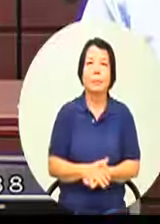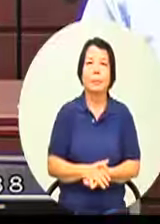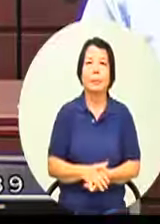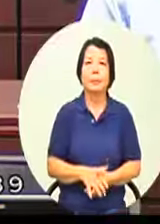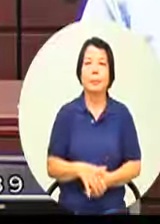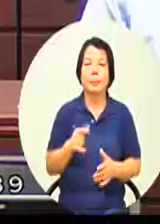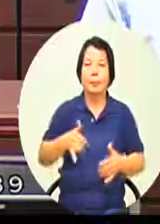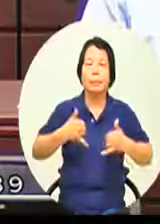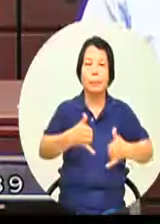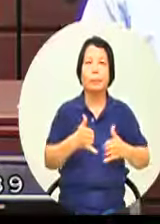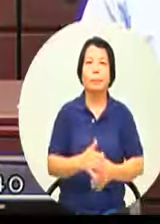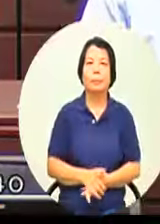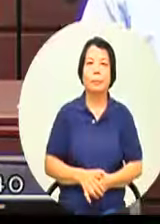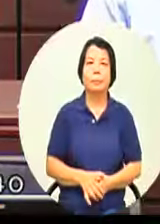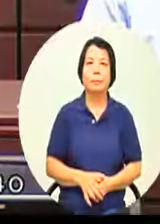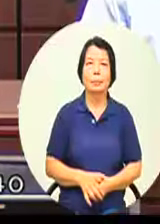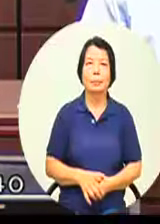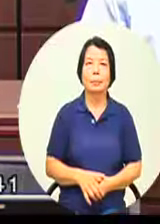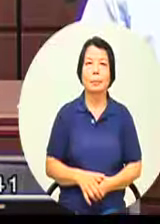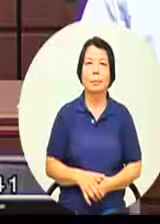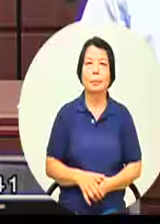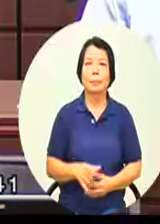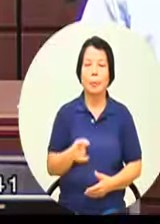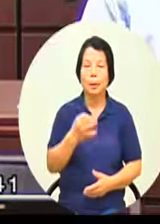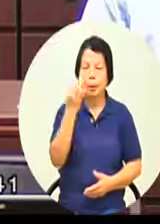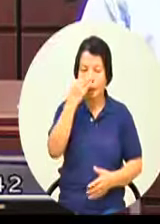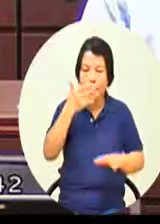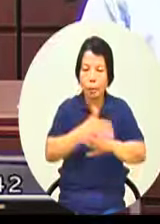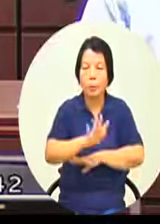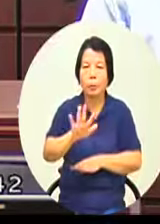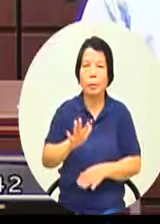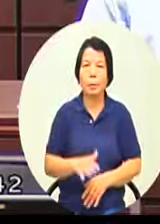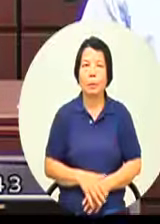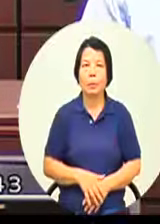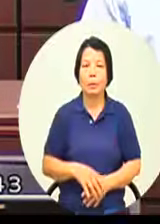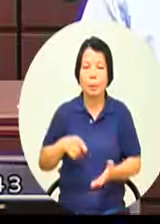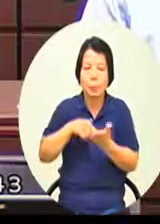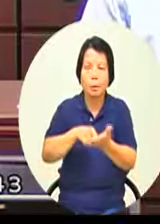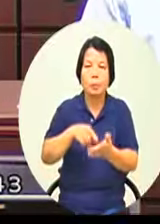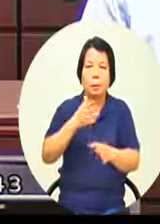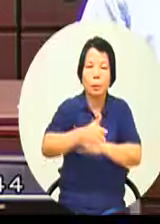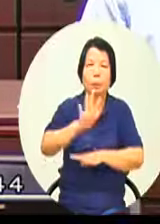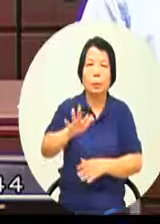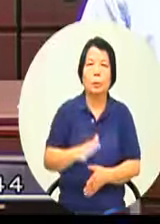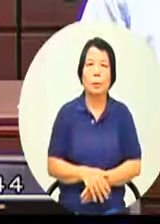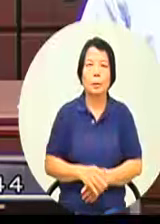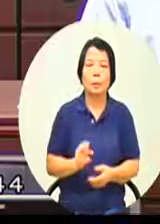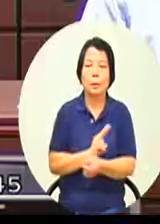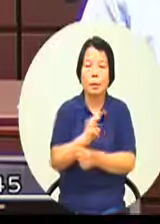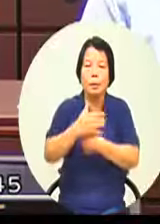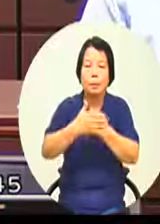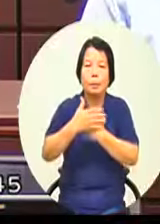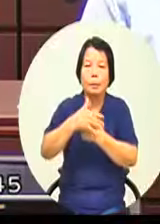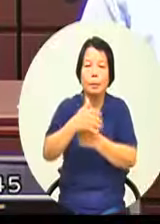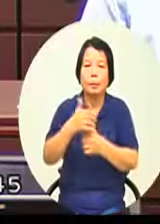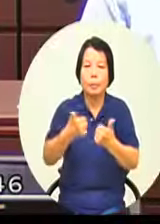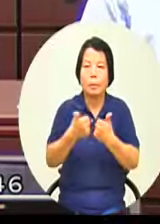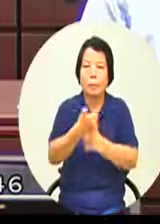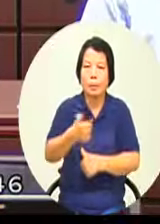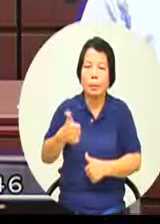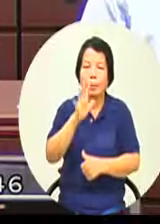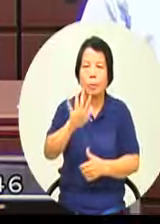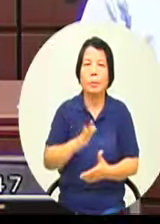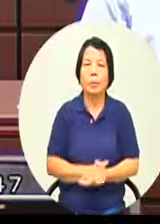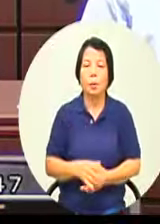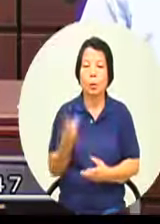那一条路连中议员都有去会刊过啊，以前都有争取过啊，林富宝议员也有啊，啊，所以说我们中 我们三